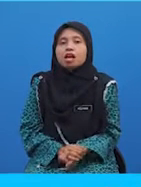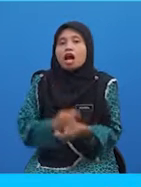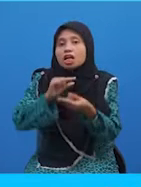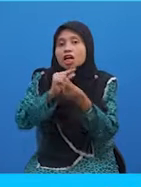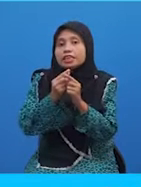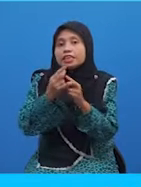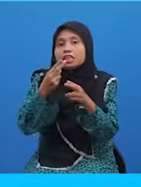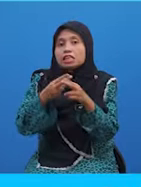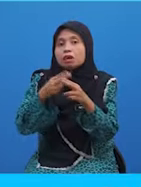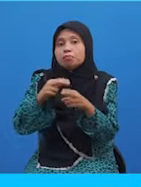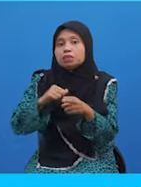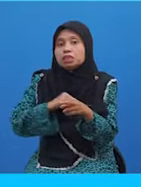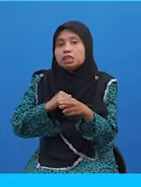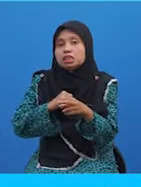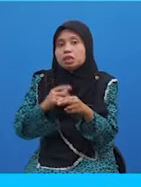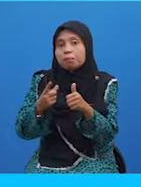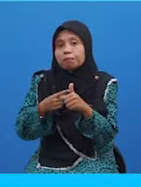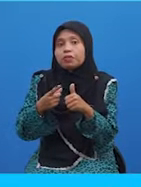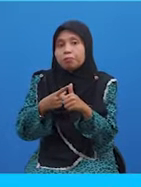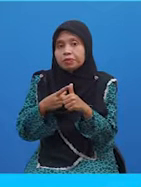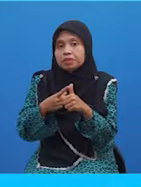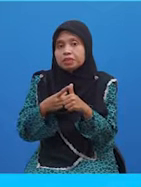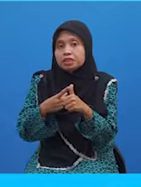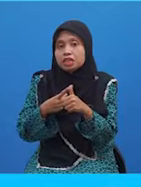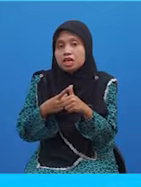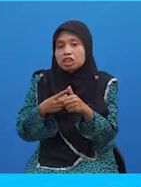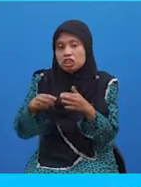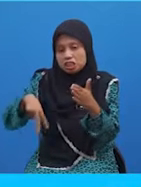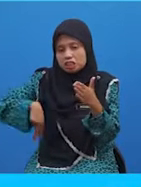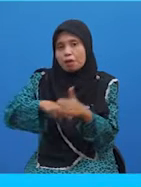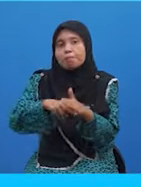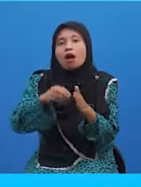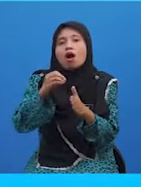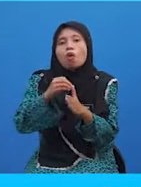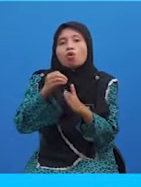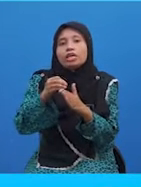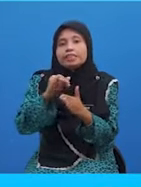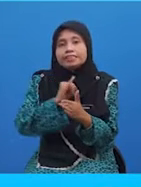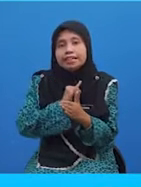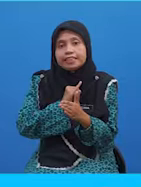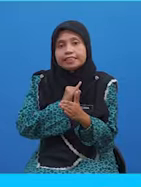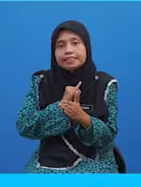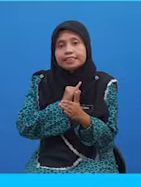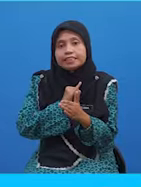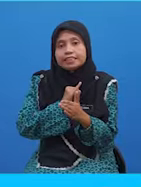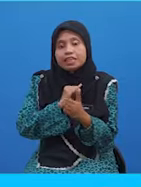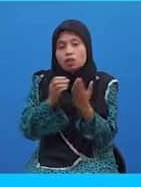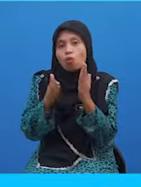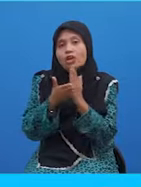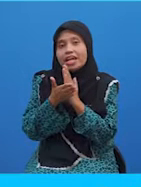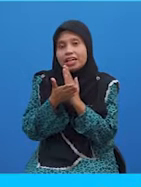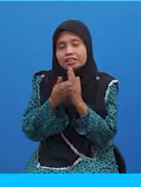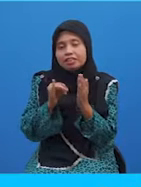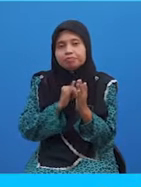penggunaan ganti nama diri pertama dalam ayat pasif ialah disepak oleh saya. Pembetulannya ialah